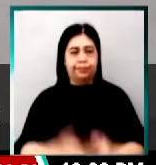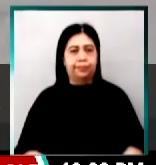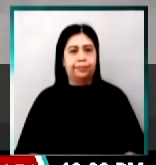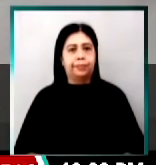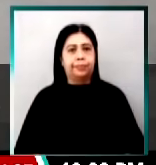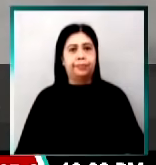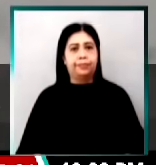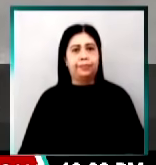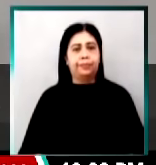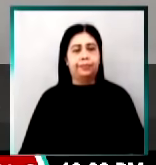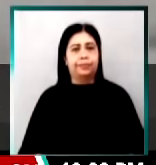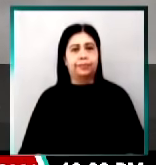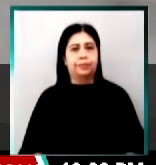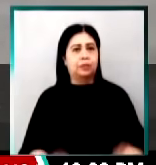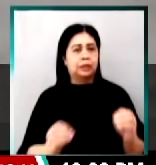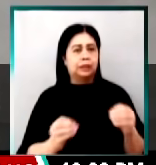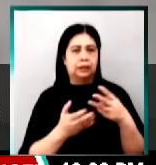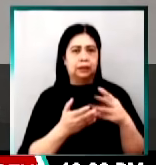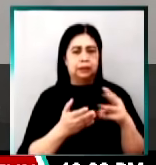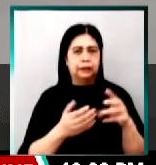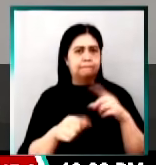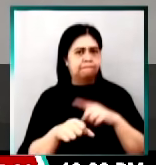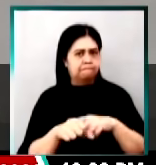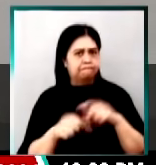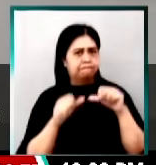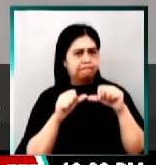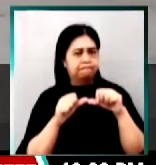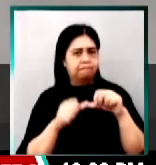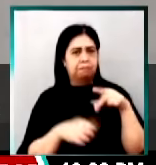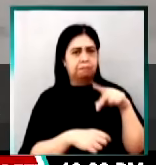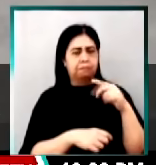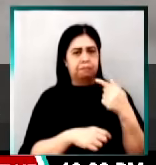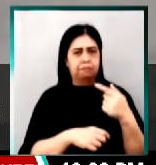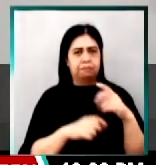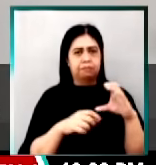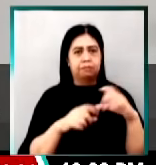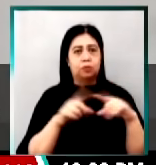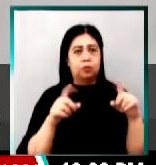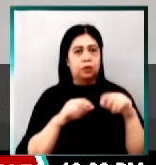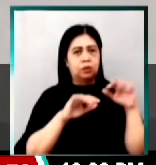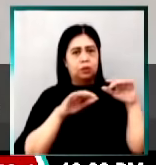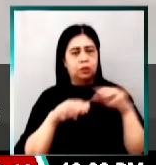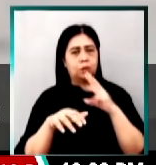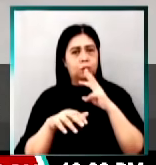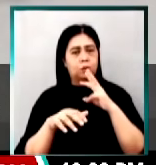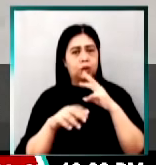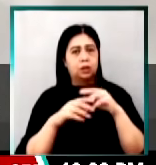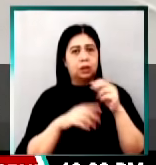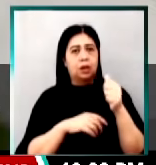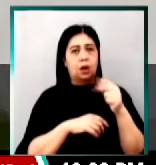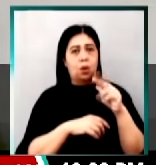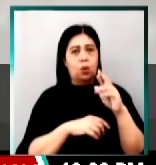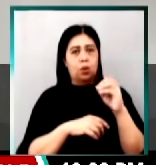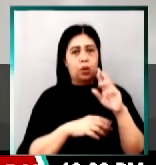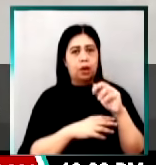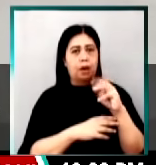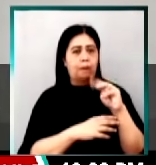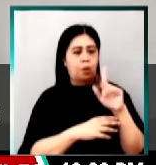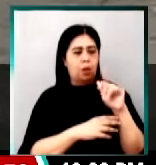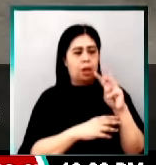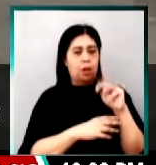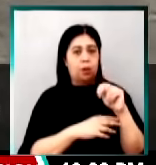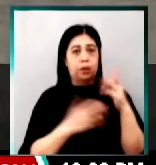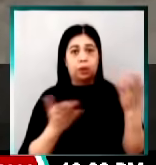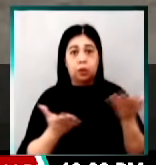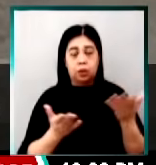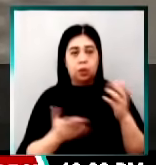Walang sinayang sandali ang mga tauhan ng Philippine Coast Guard nang suungin ang baha sa barangay Aurora at barangay Mulawid sa Nauhan, Oriental Mindoro.